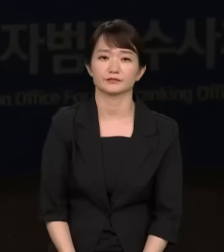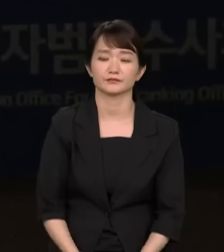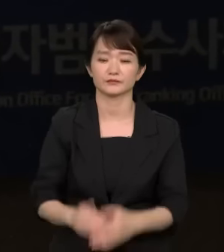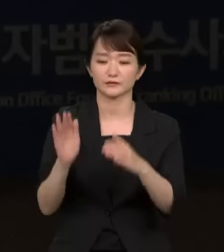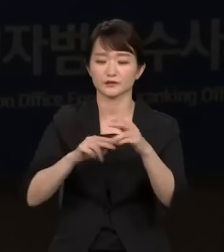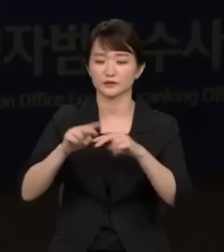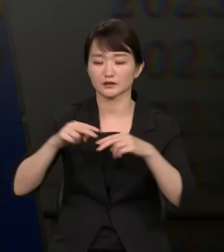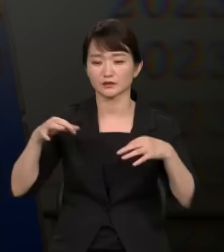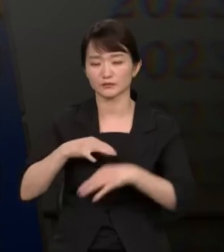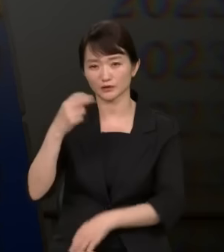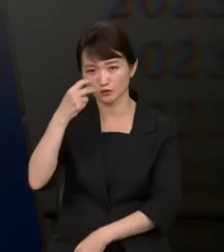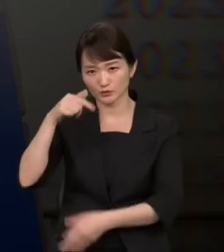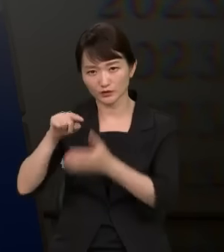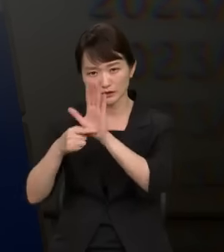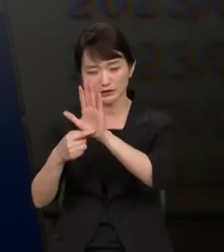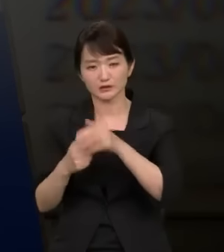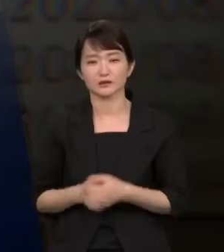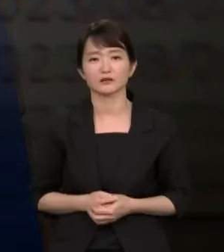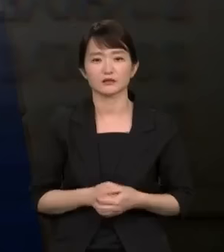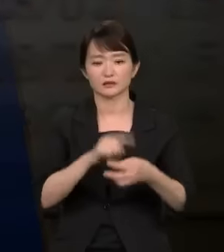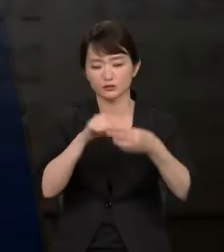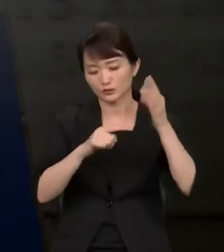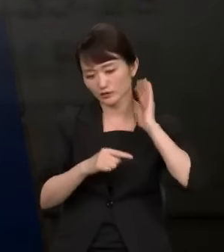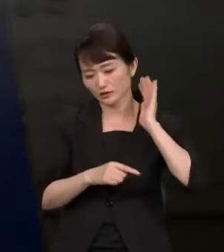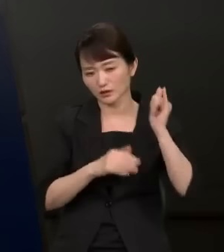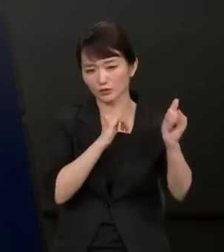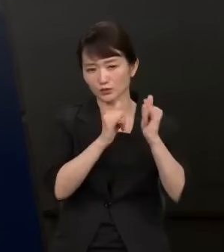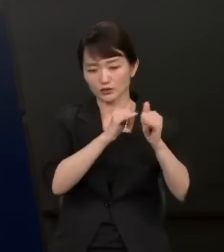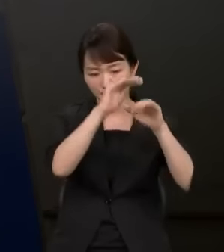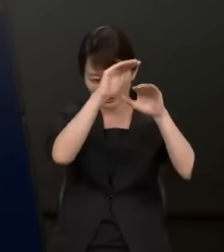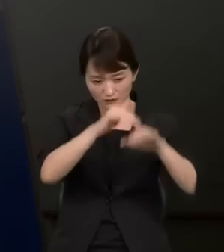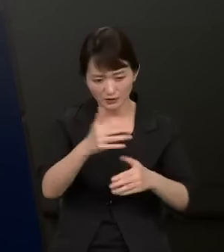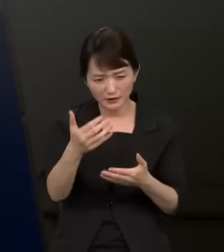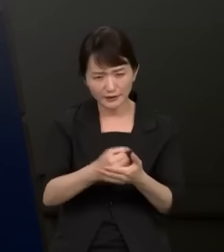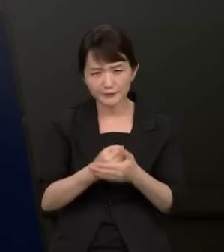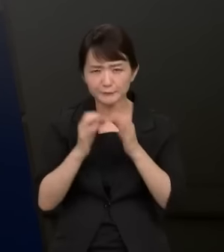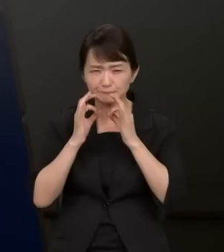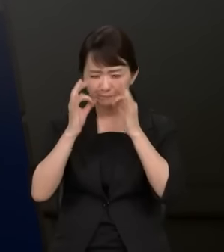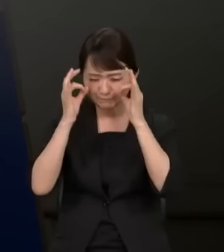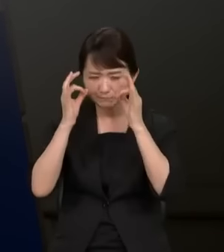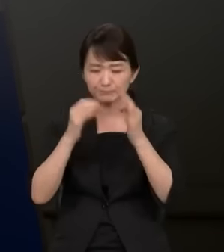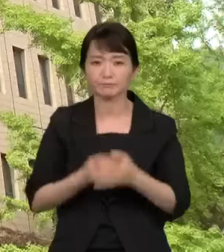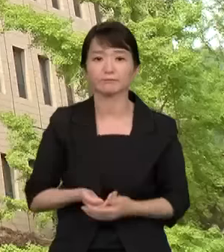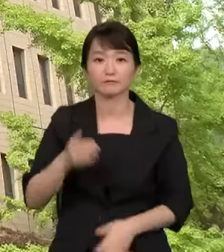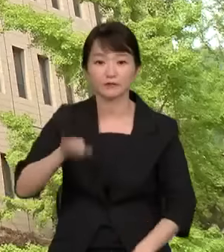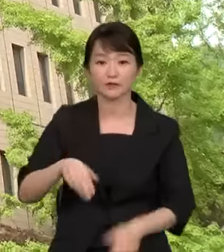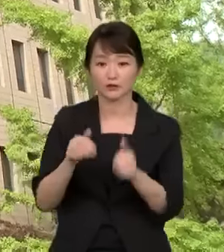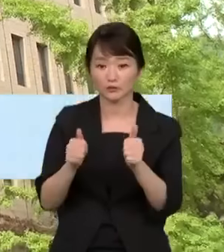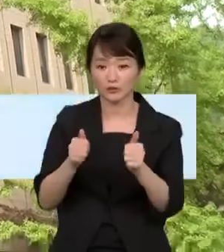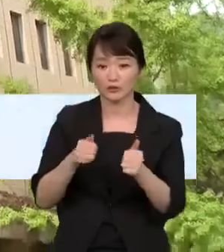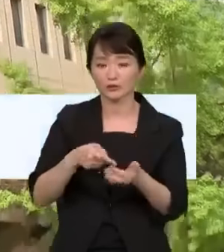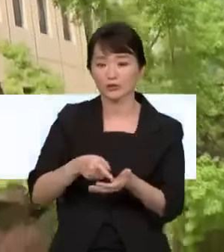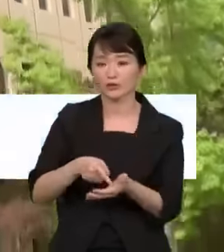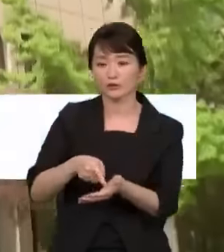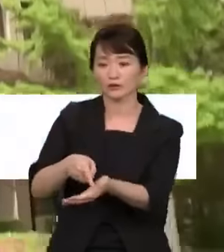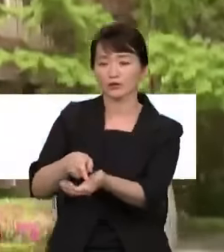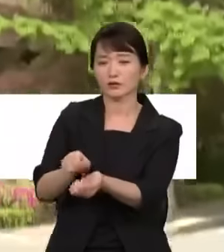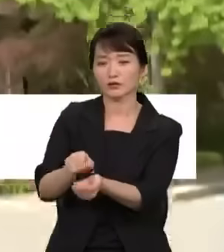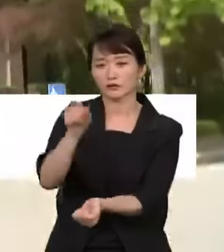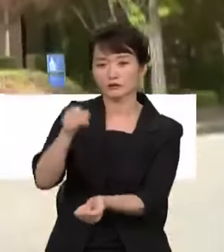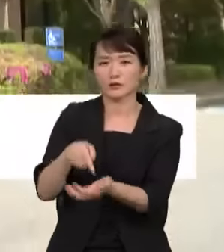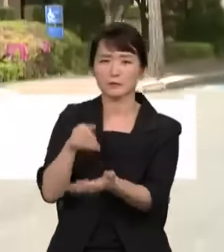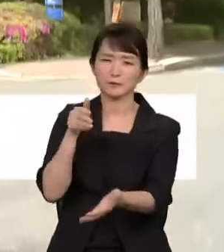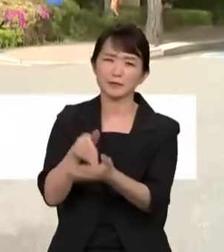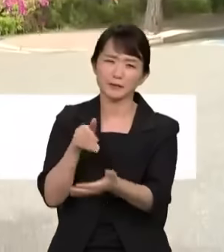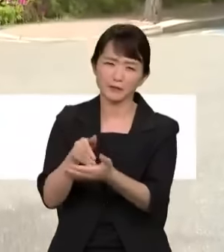공수처는 원래 가능한 길게 윤석열 대통령 통신 내역을 확보하려고 시도했습니다. 하지만 법원이 세 번이나 영장을 기각했고